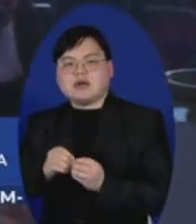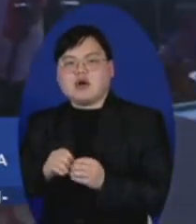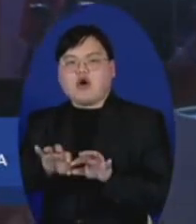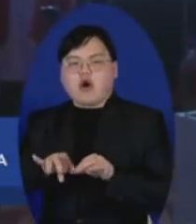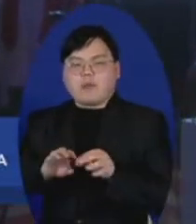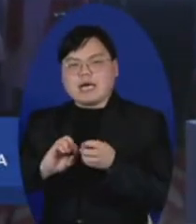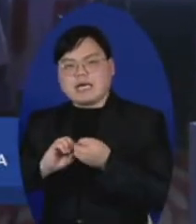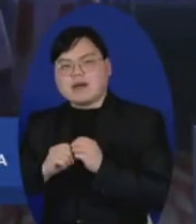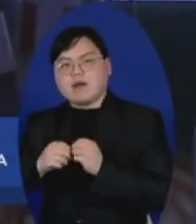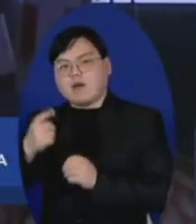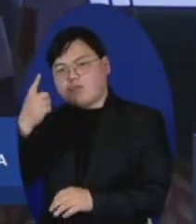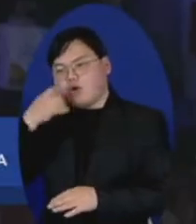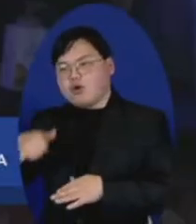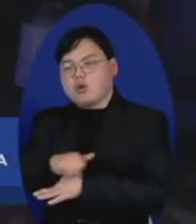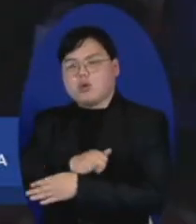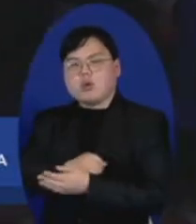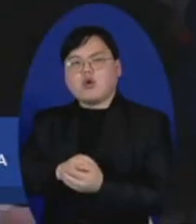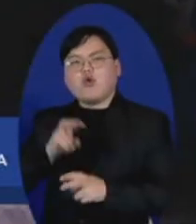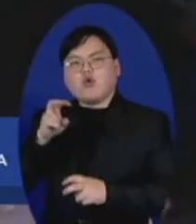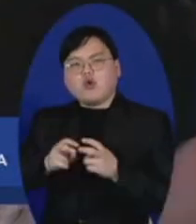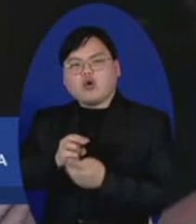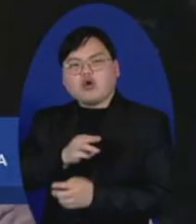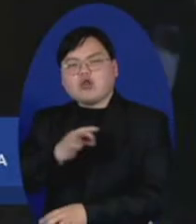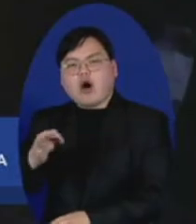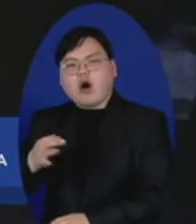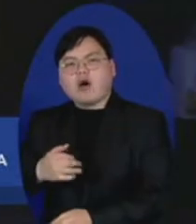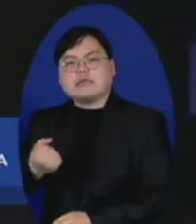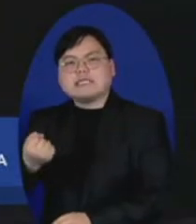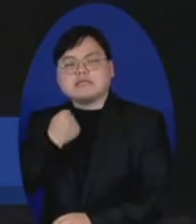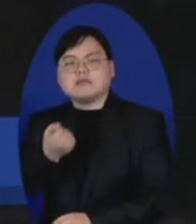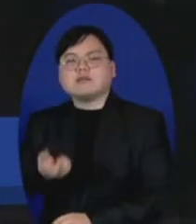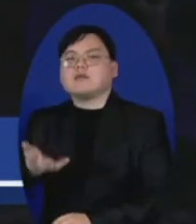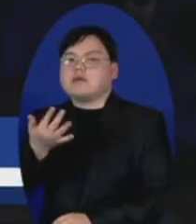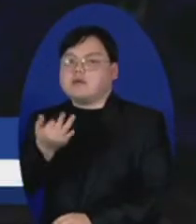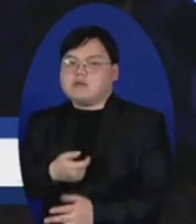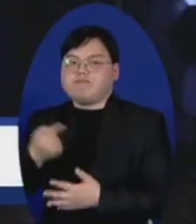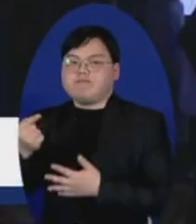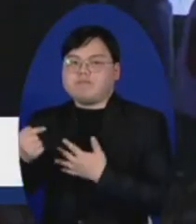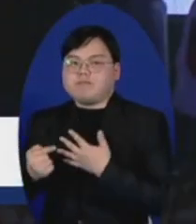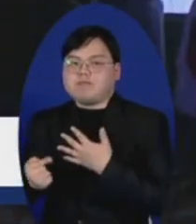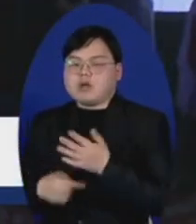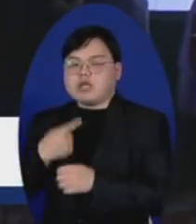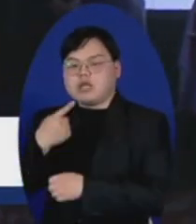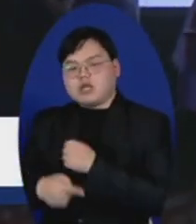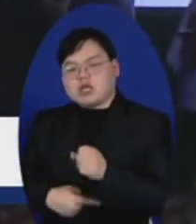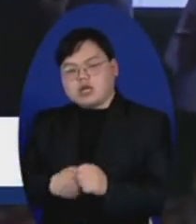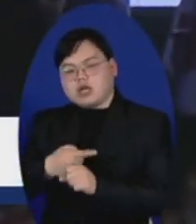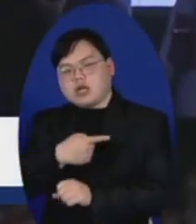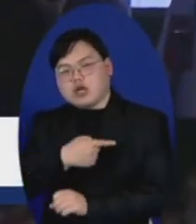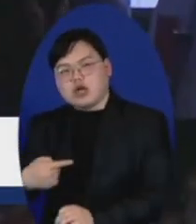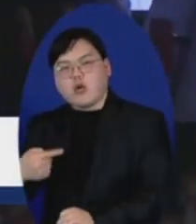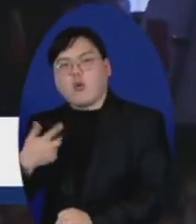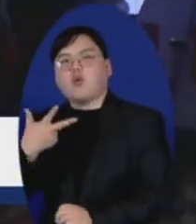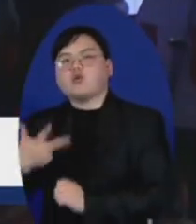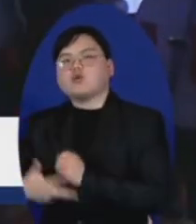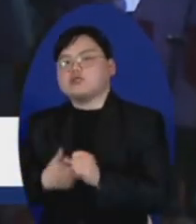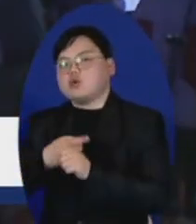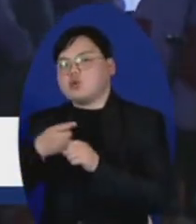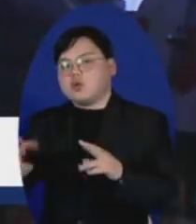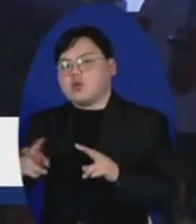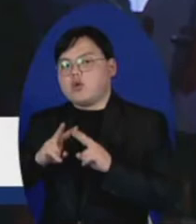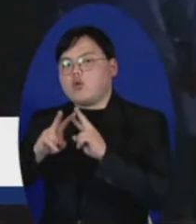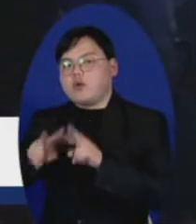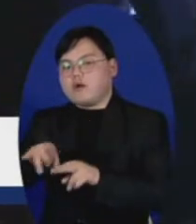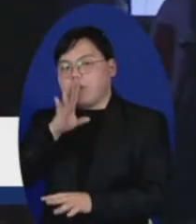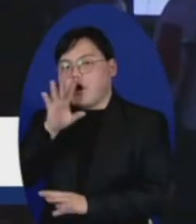боломж манайханд байхын ингээх мэдчлэн ингээд алхам тус бүрээр нь 1 жилээс 3 жилийн хугацаанд энэ үйл ажиллагаа маань үргэлжлэн гэсэн